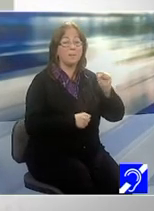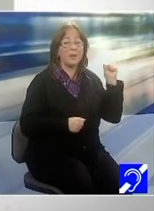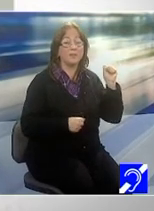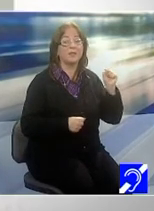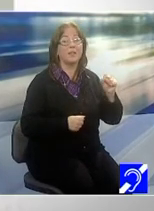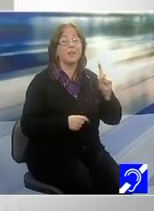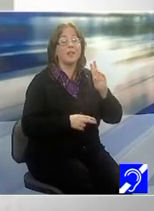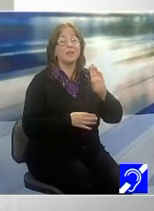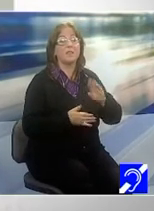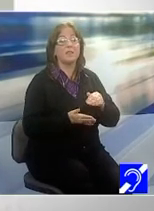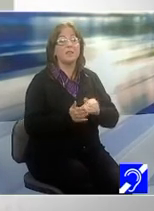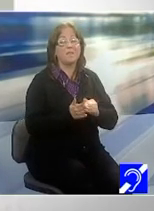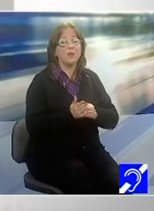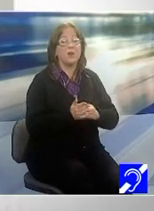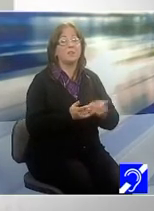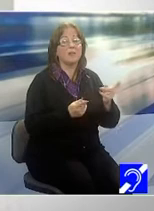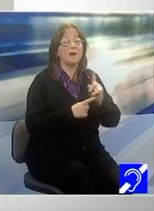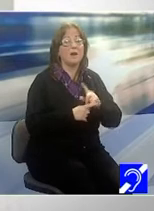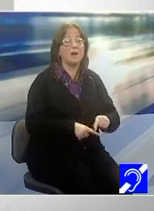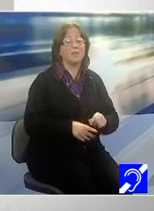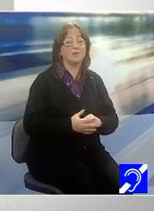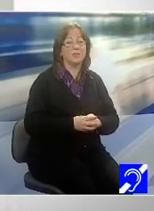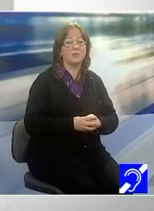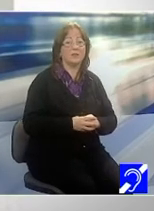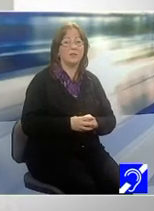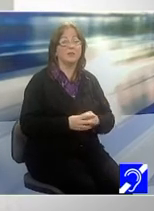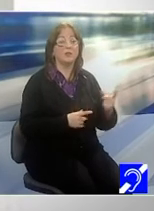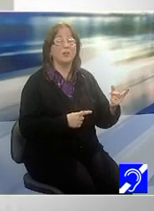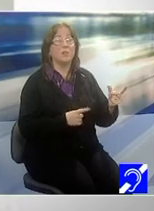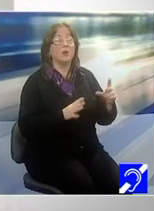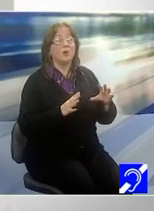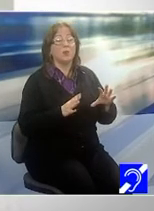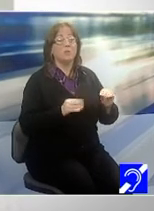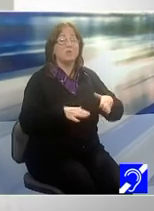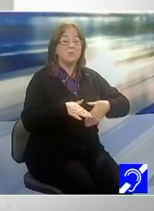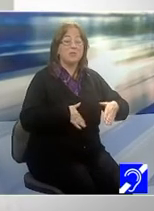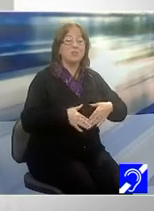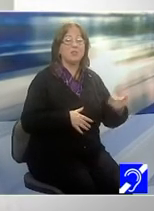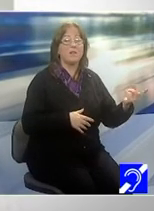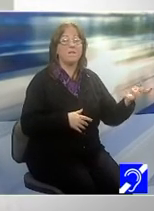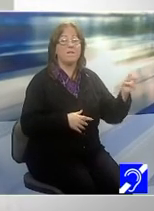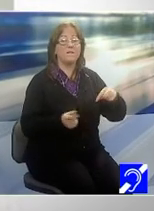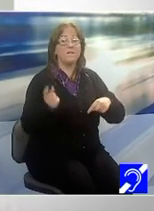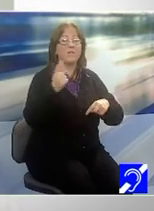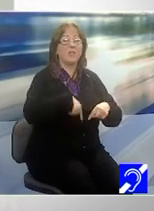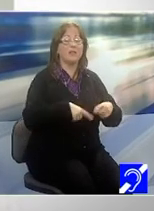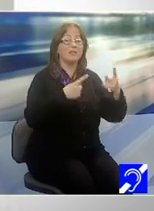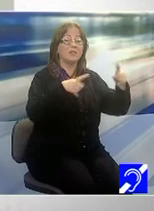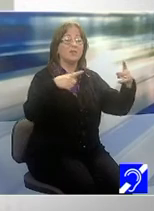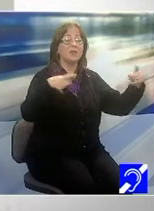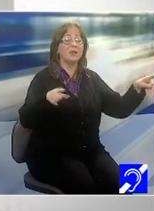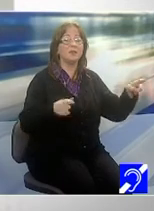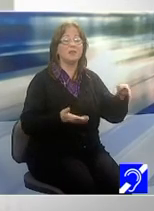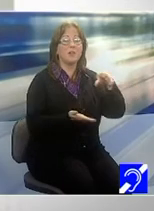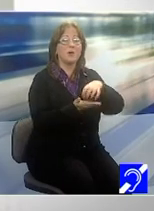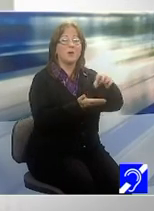publice. Ori acest guvern și acești miniștri care vin din niște medii... Important este, într-adevăr, așa cum spui, să pună presiune pe partide